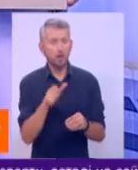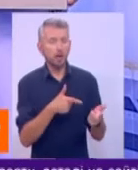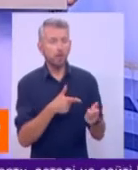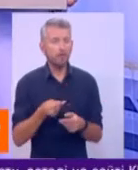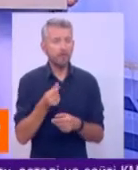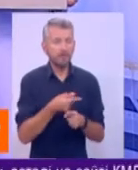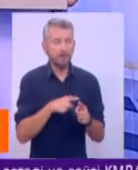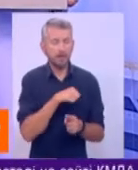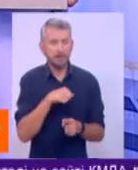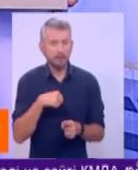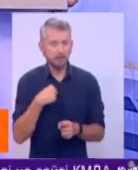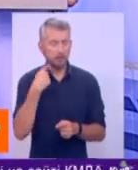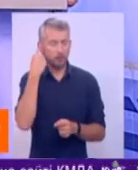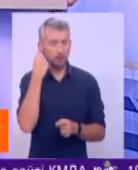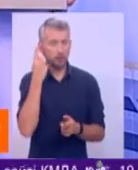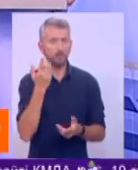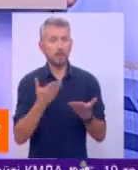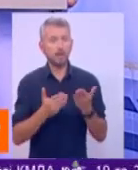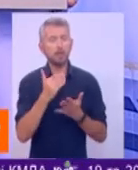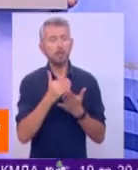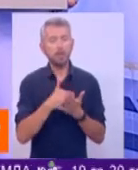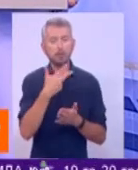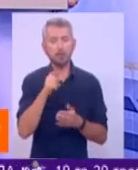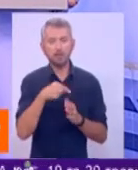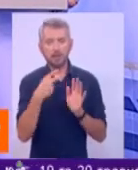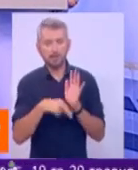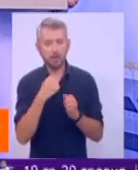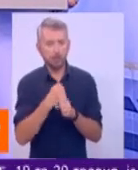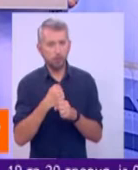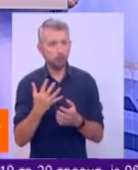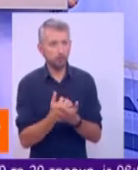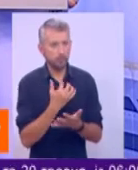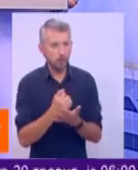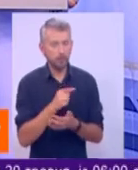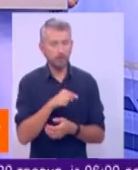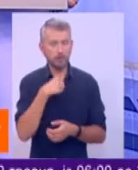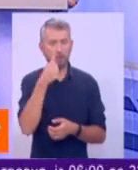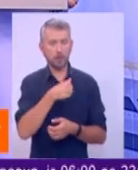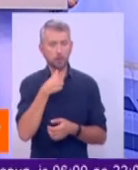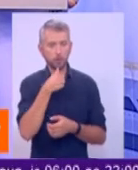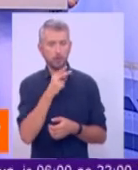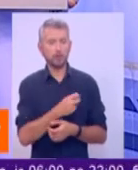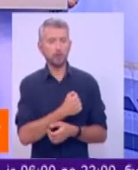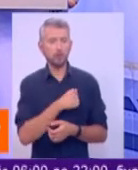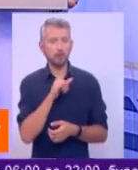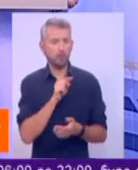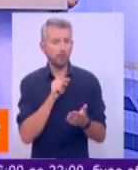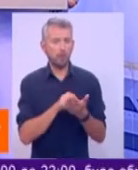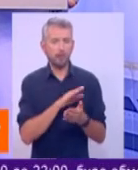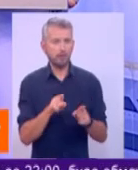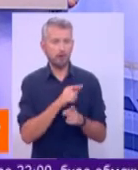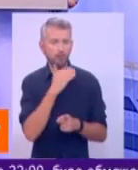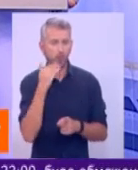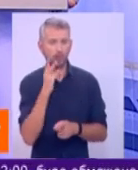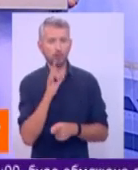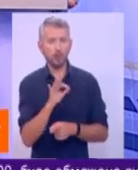финансировать, да, это сами. Я думаю, если программа 30 на 70 работает и успешно, вот в этом году, к сожалению, у нее попало не так много, да,